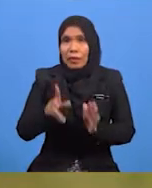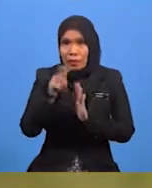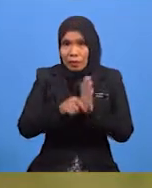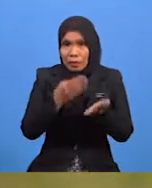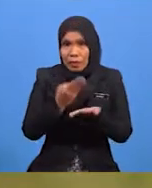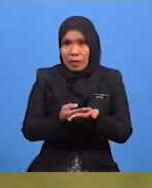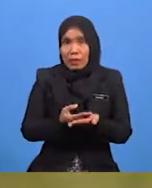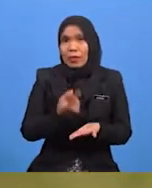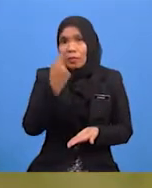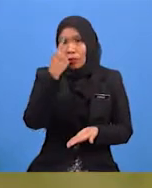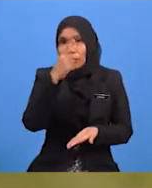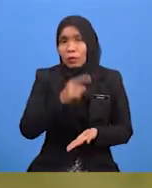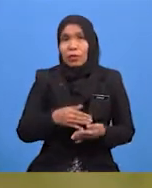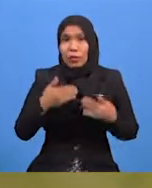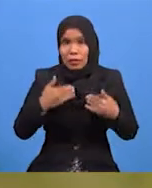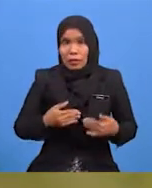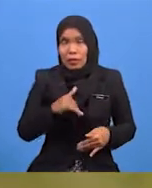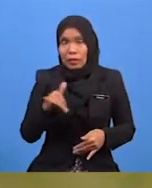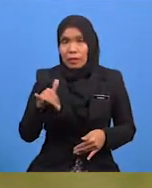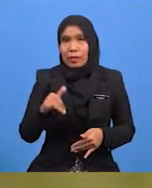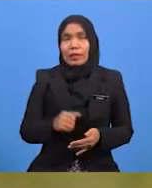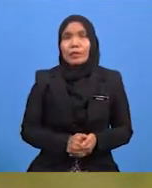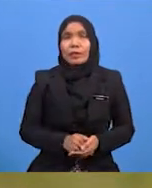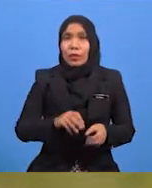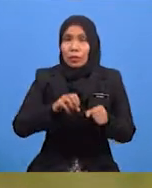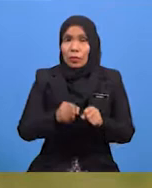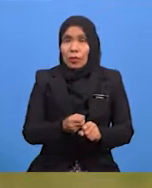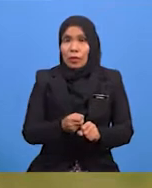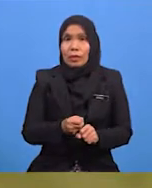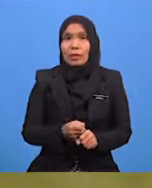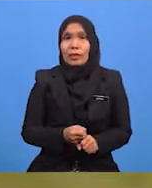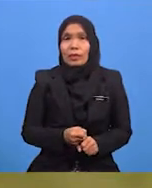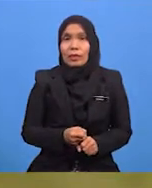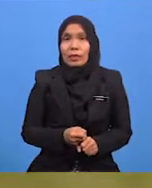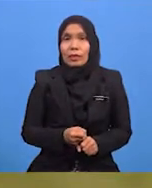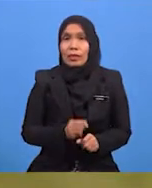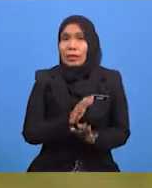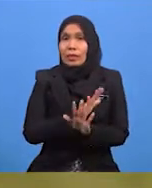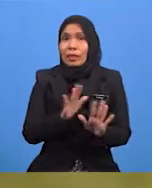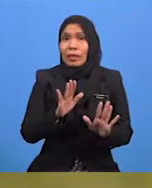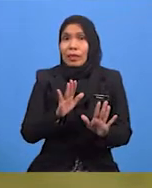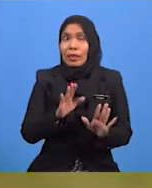agar dapat mengelakkan sikap negatif seperti sombong.